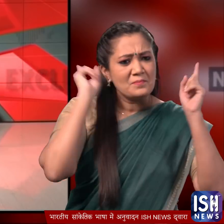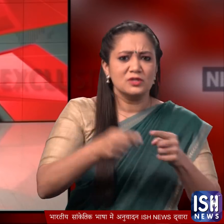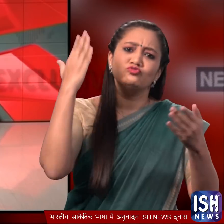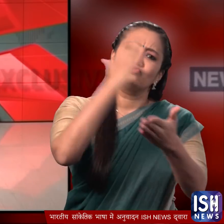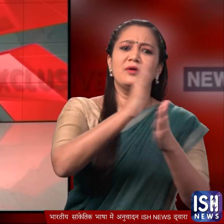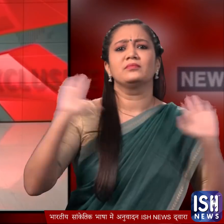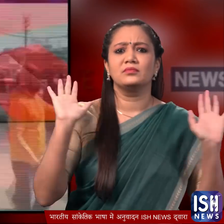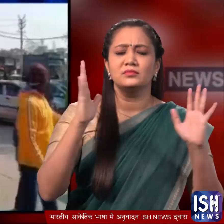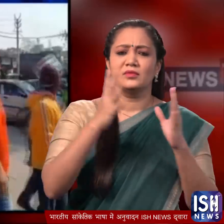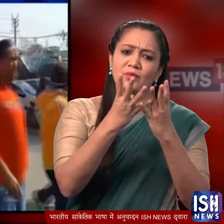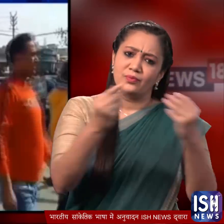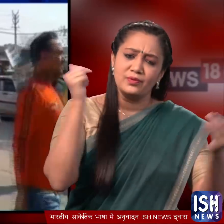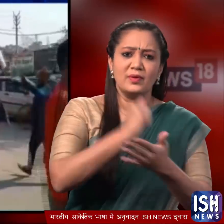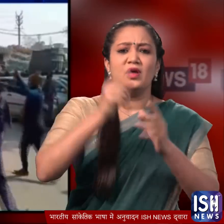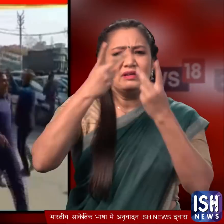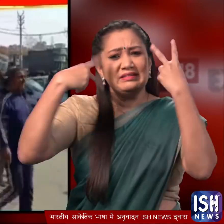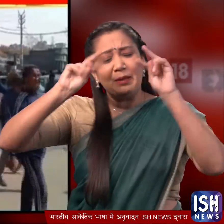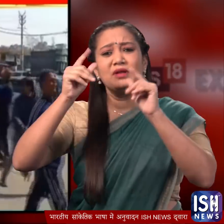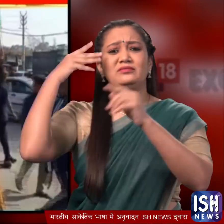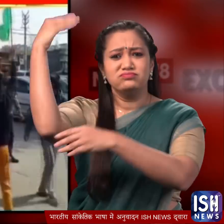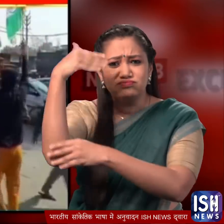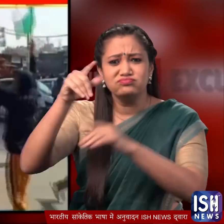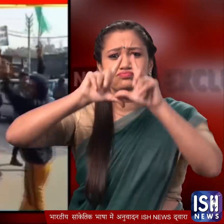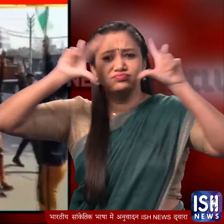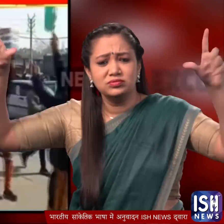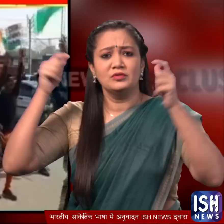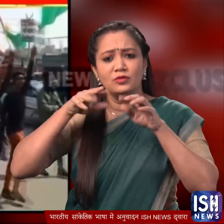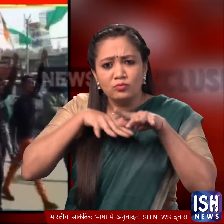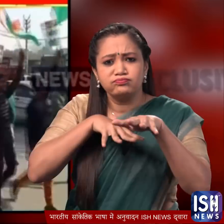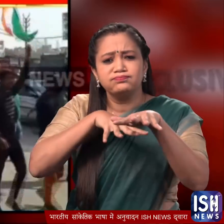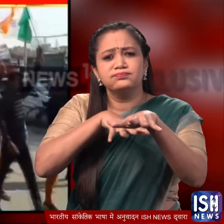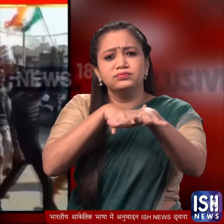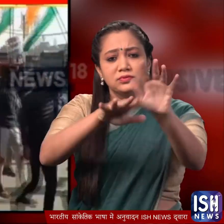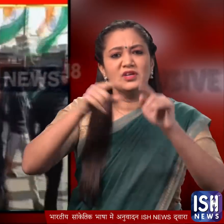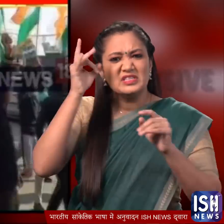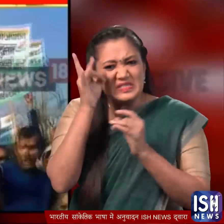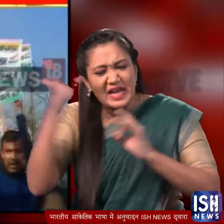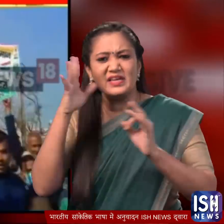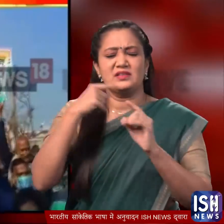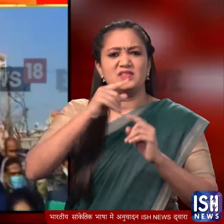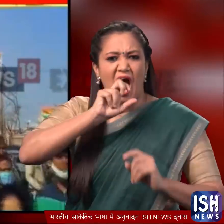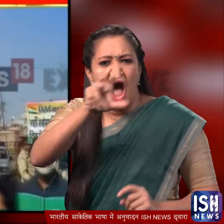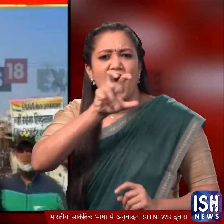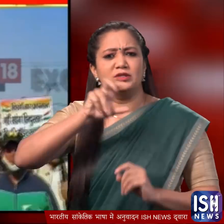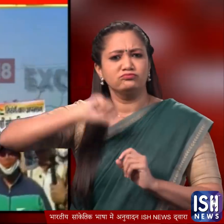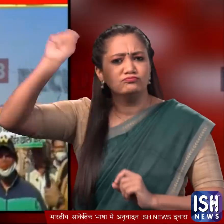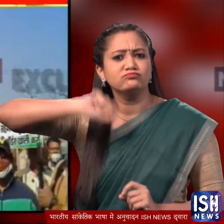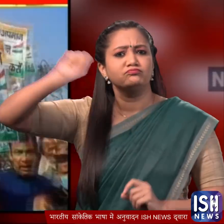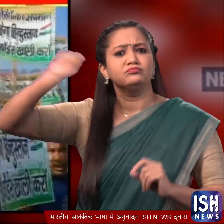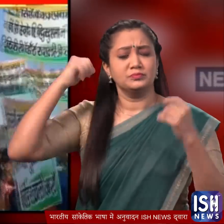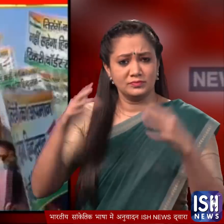खत्म करने की मांग की और सैकड़ों की संख्या में पोस्टर और झंडे लेकर सड़कों पर उतर आए। उन्होंने अपनी नाराजगी जताने के लिए नारेबाजी